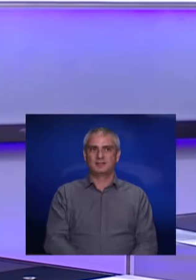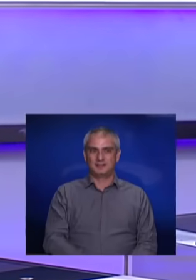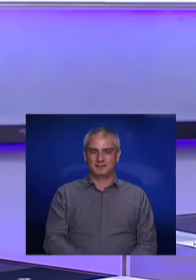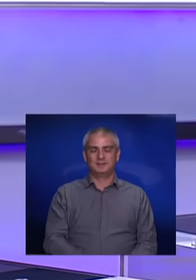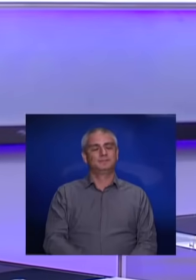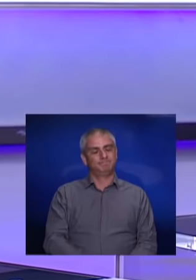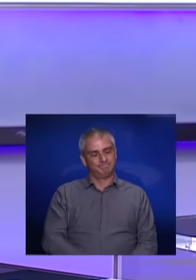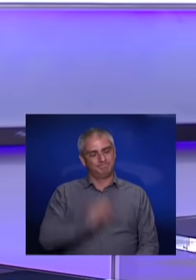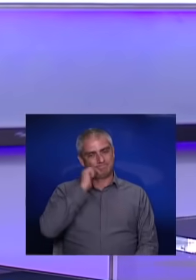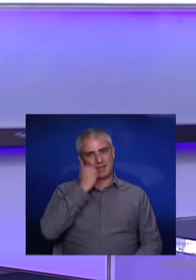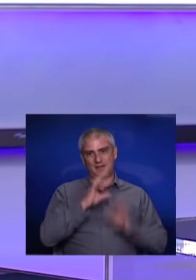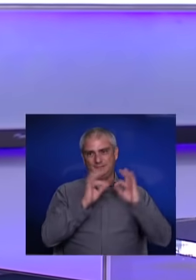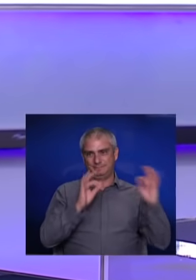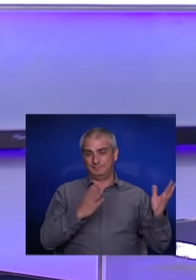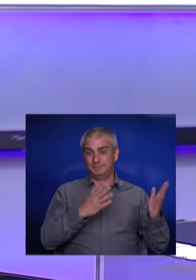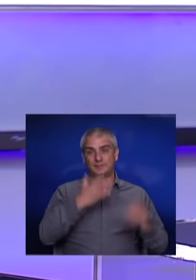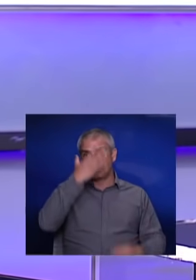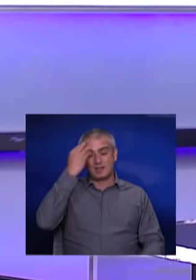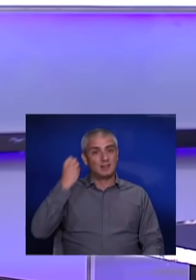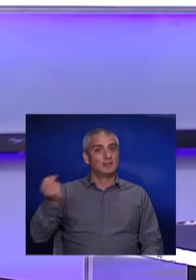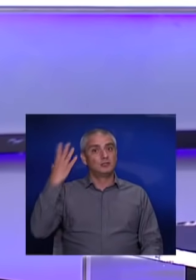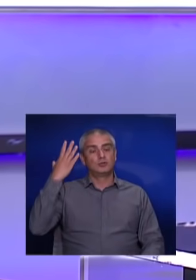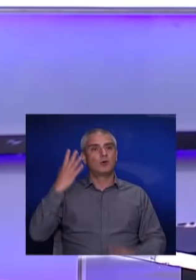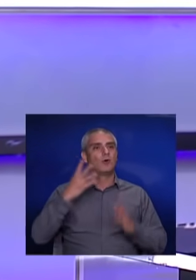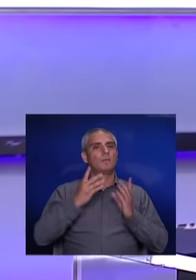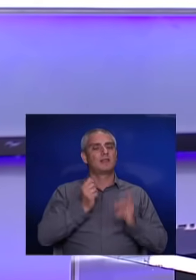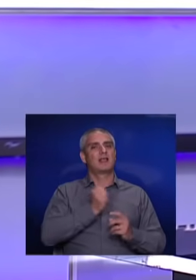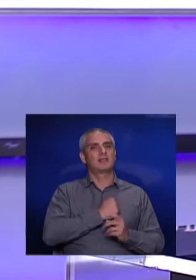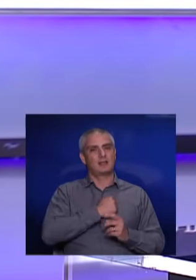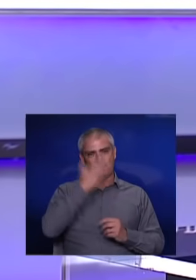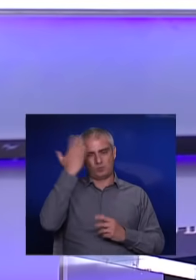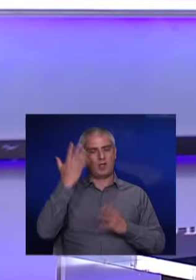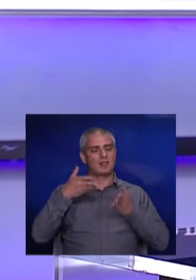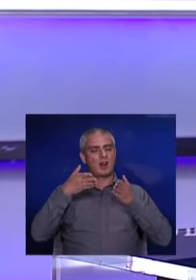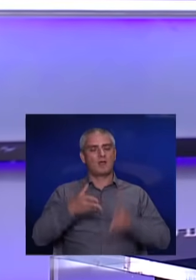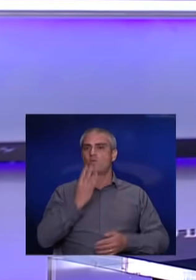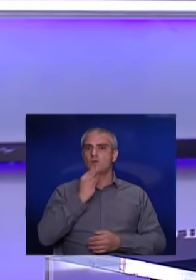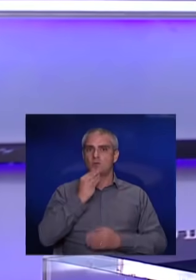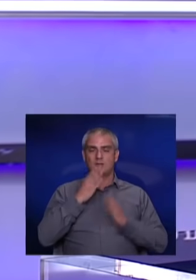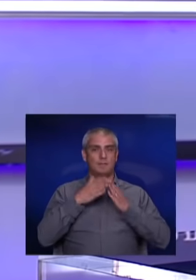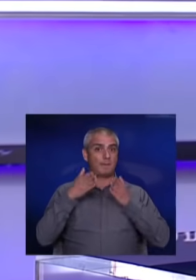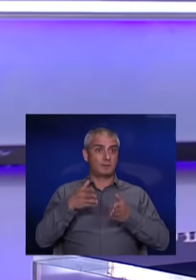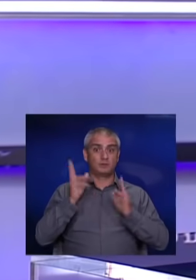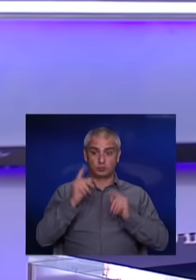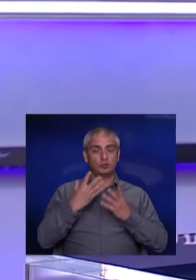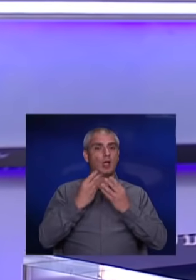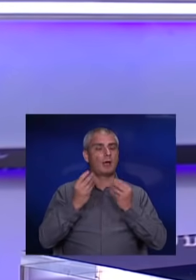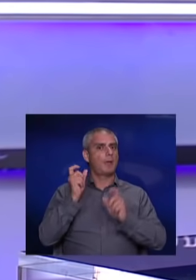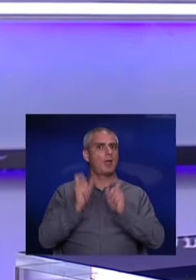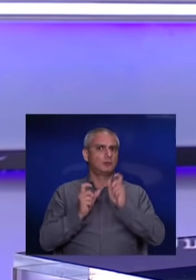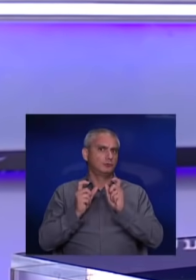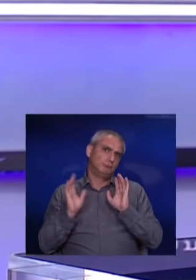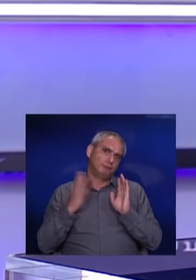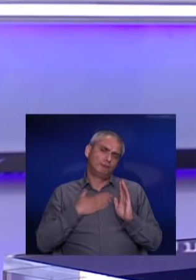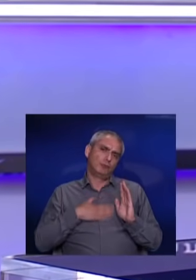number 1. זה מחר. תשכחו רגע מהדרך הדתית והמוכרת לטקס הקבורה היהודי בבית העלמין. יש לא מעט אנשים